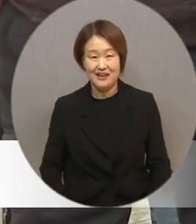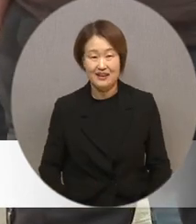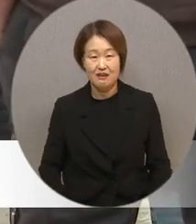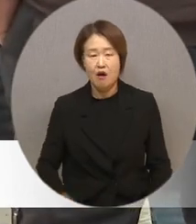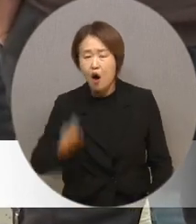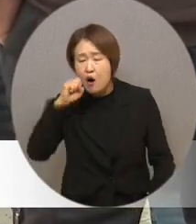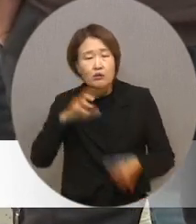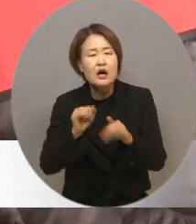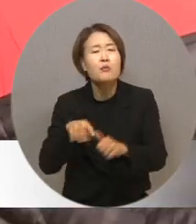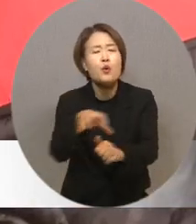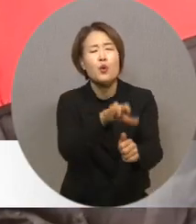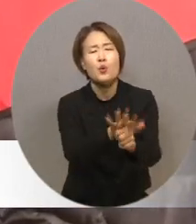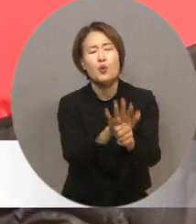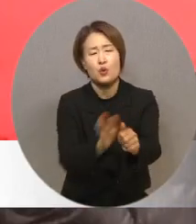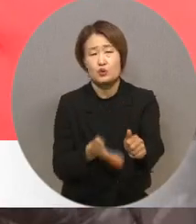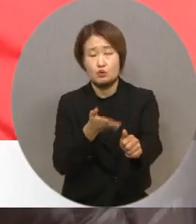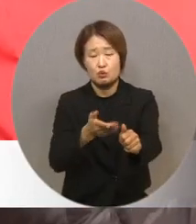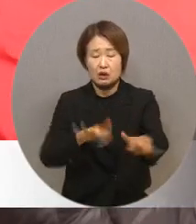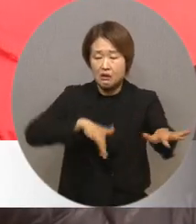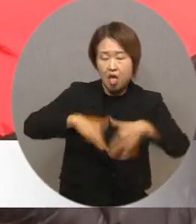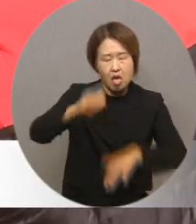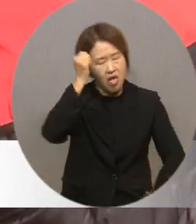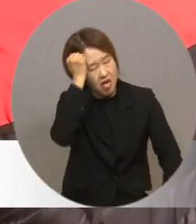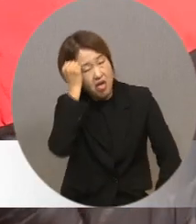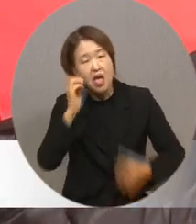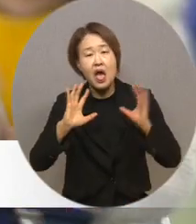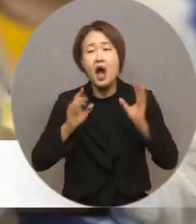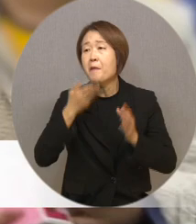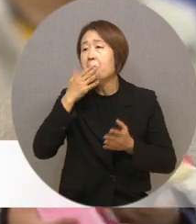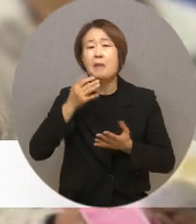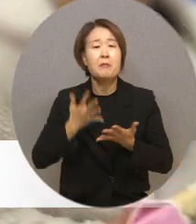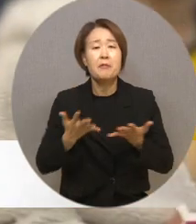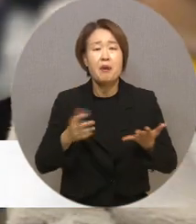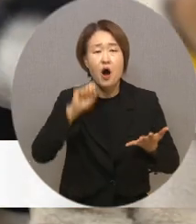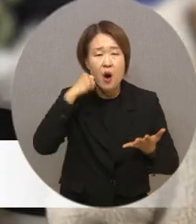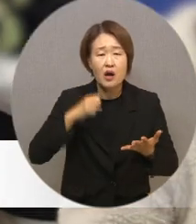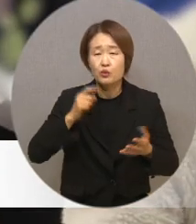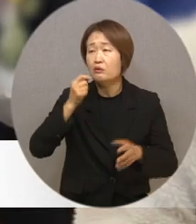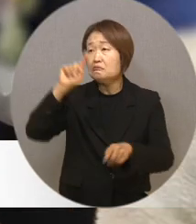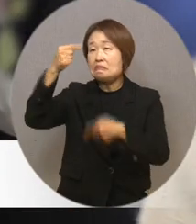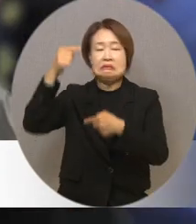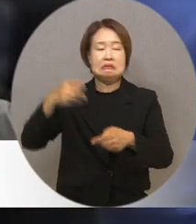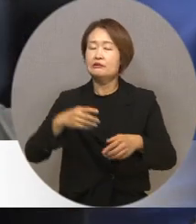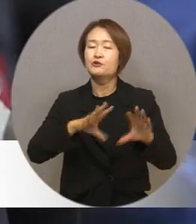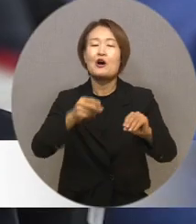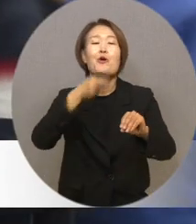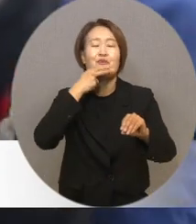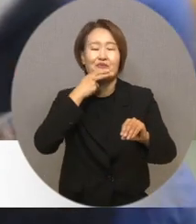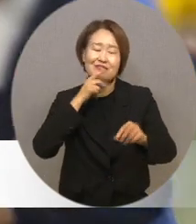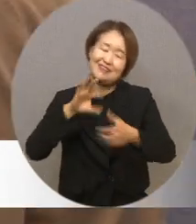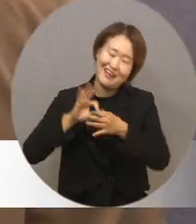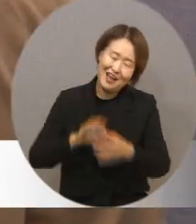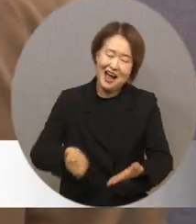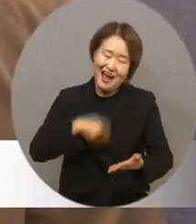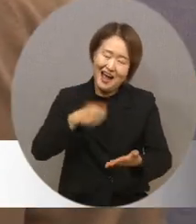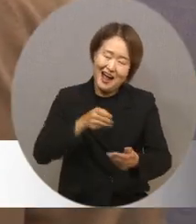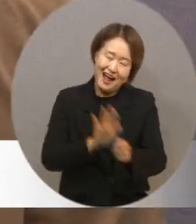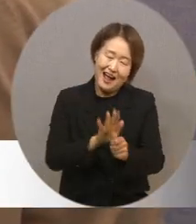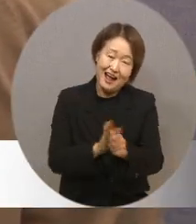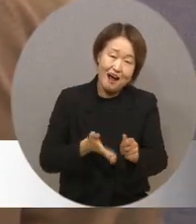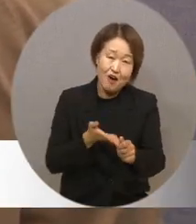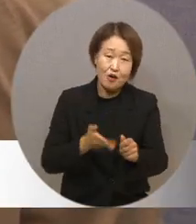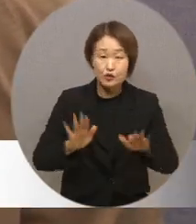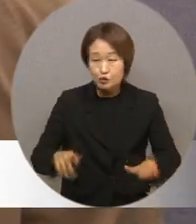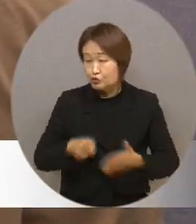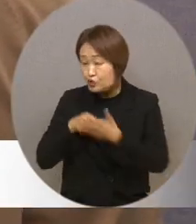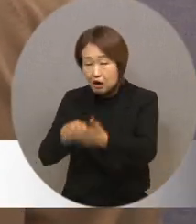조치도 이뤄집니다. 노숙인, 결식아동 등이 명절에도 급식을 중단 없이 받을 수 있게 하며 기존에 추진